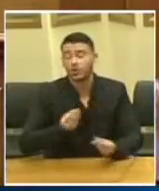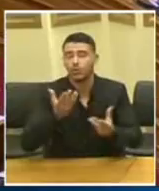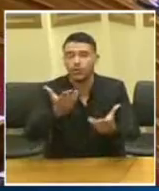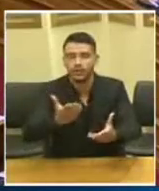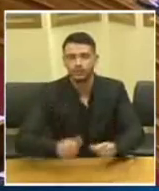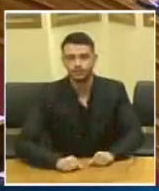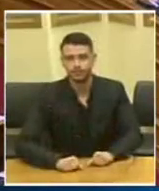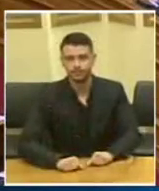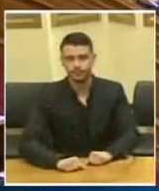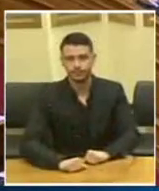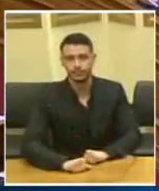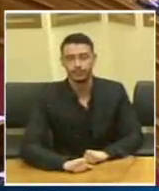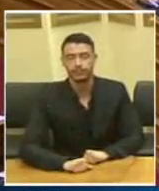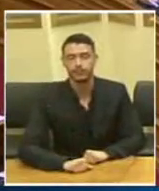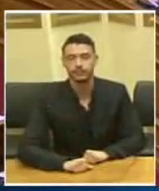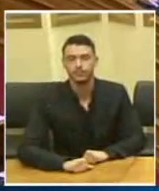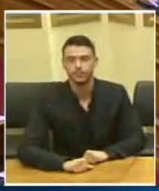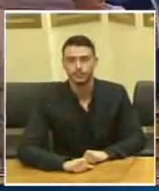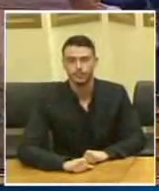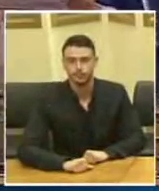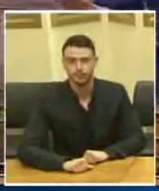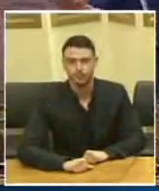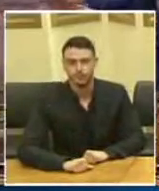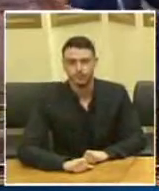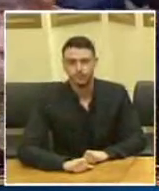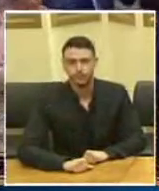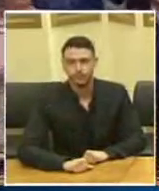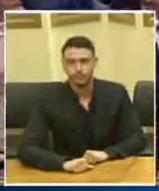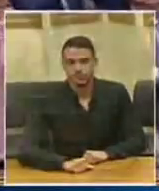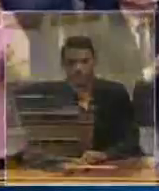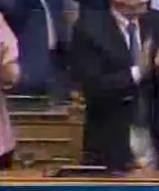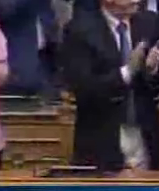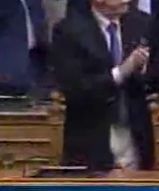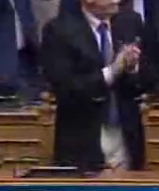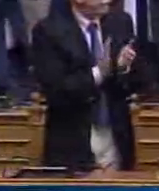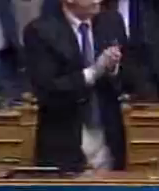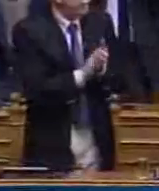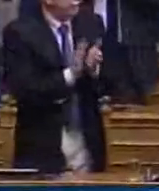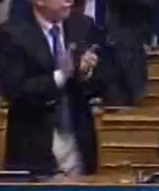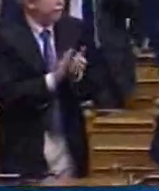Πήγαινε να πάρεις το κείμενο.